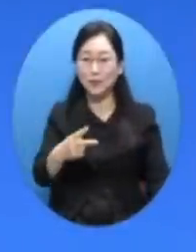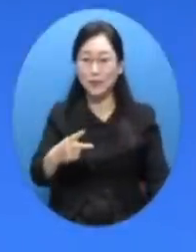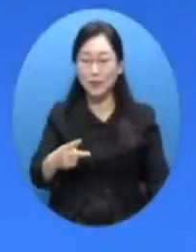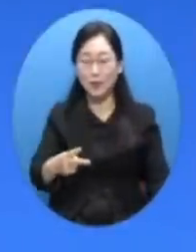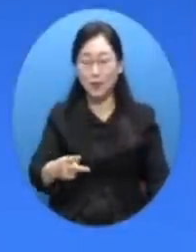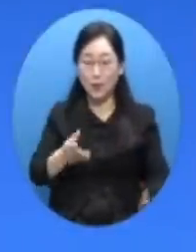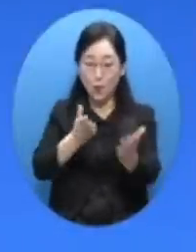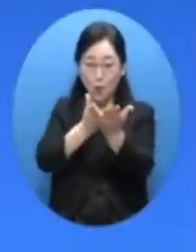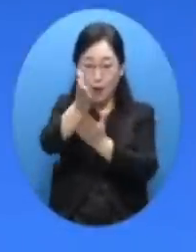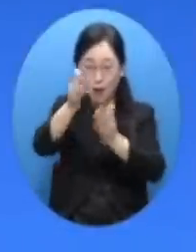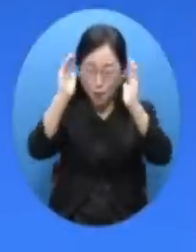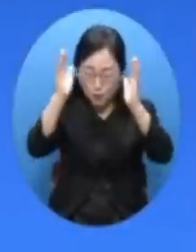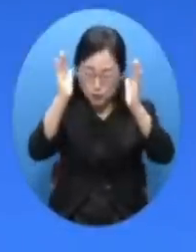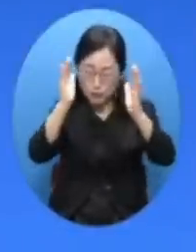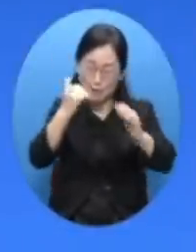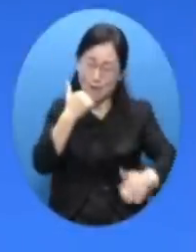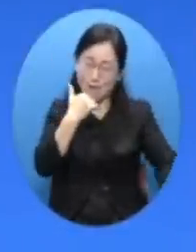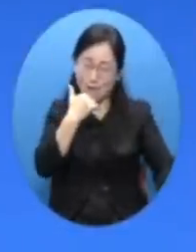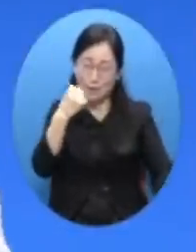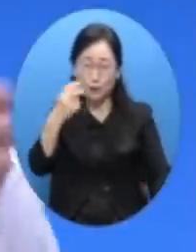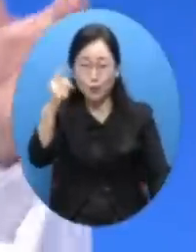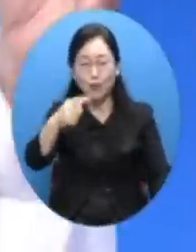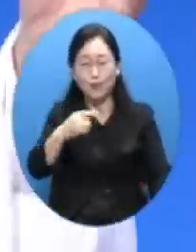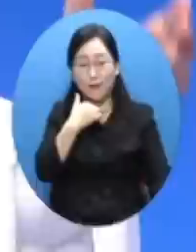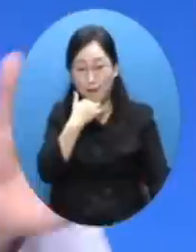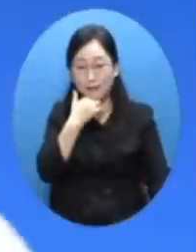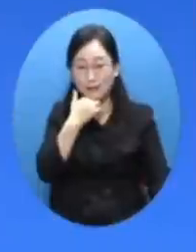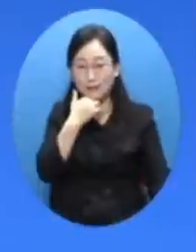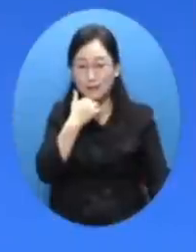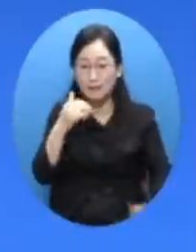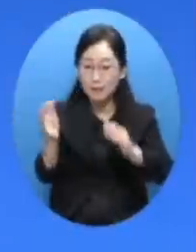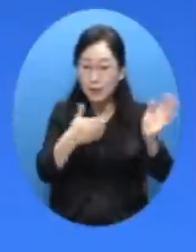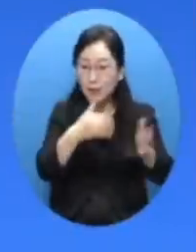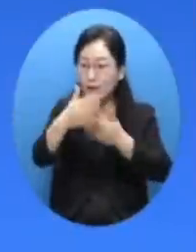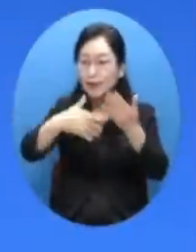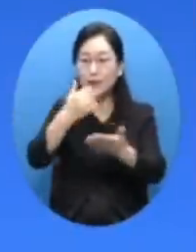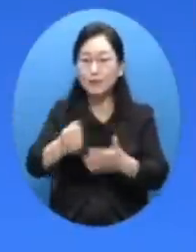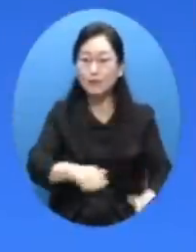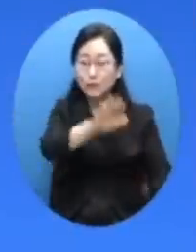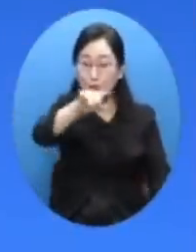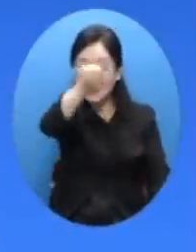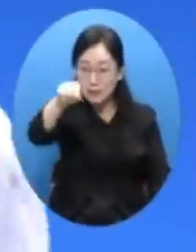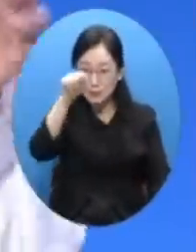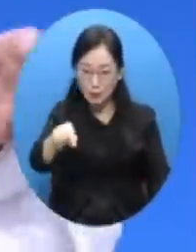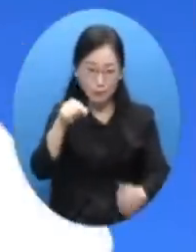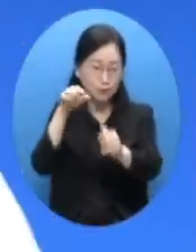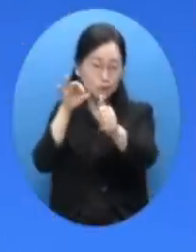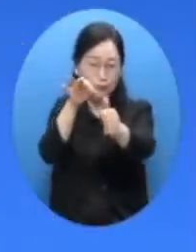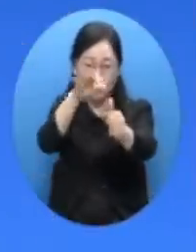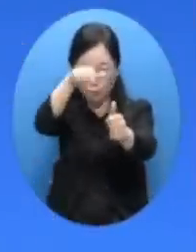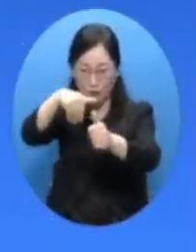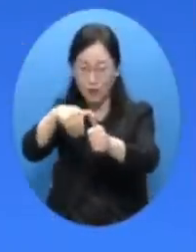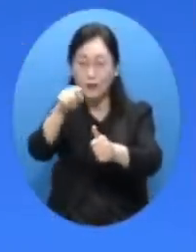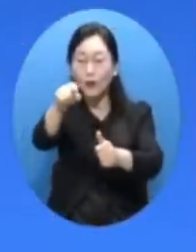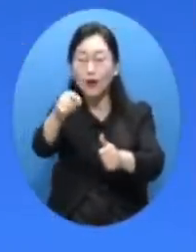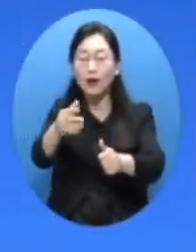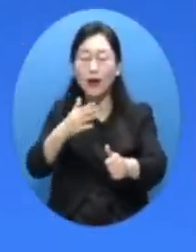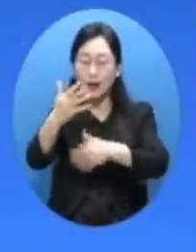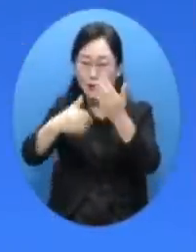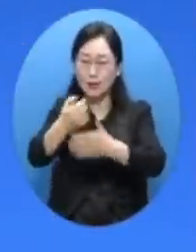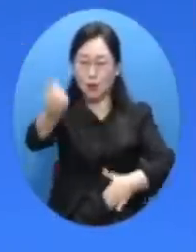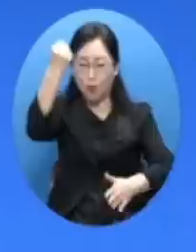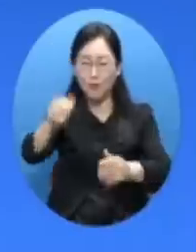과목이 기다려졌는지 모릅니다. 그런데 하나님께서 우리를 지명하여 부르시고 너는 내 것이라, 넌 내가